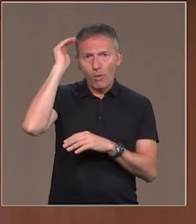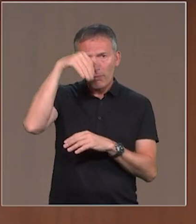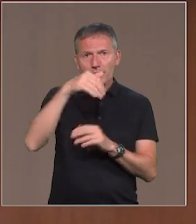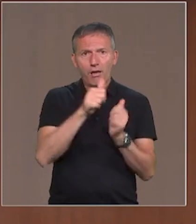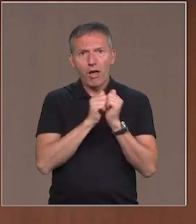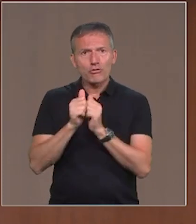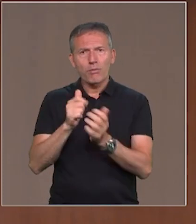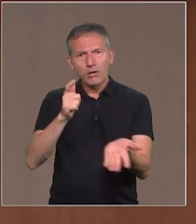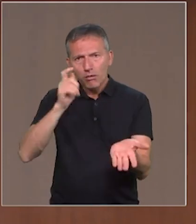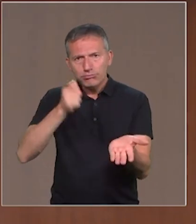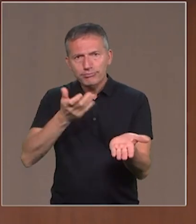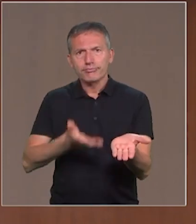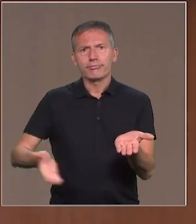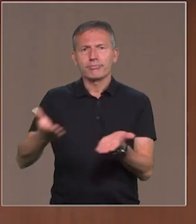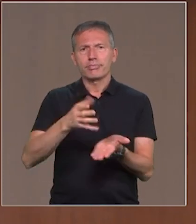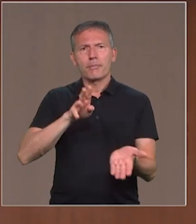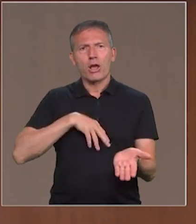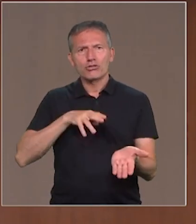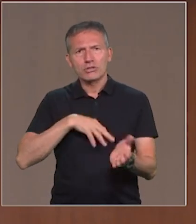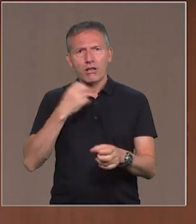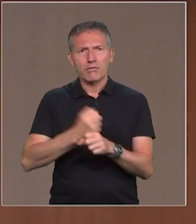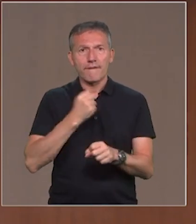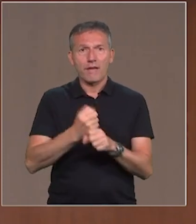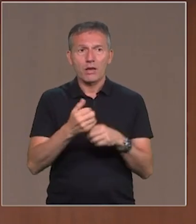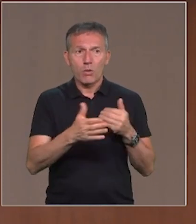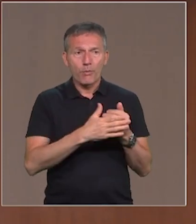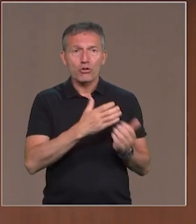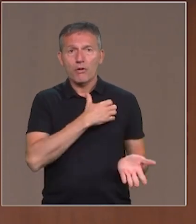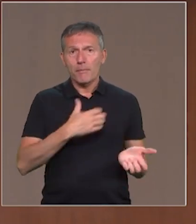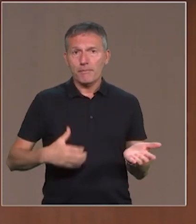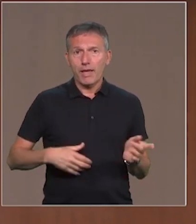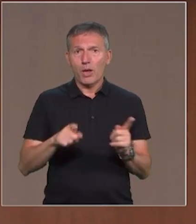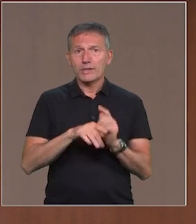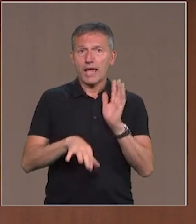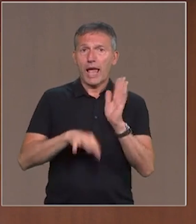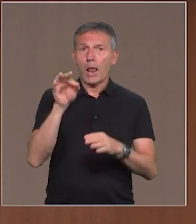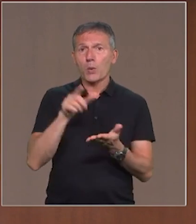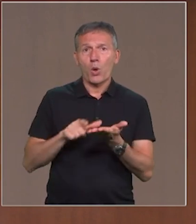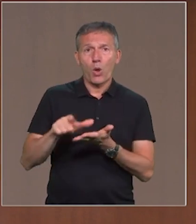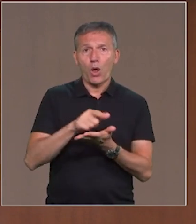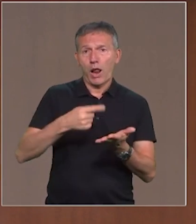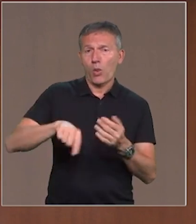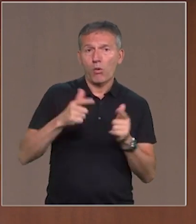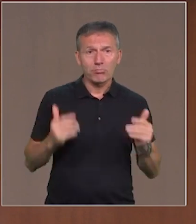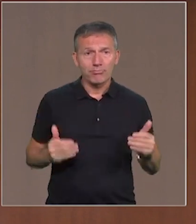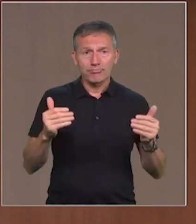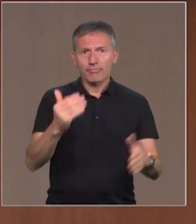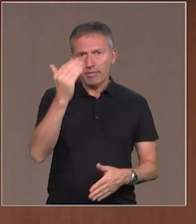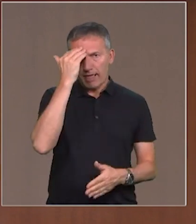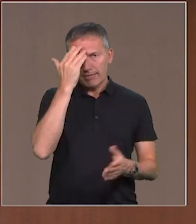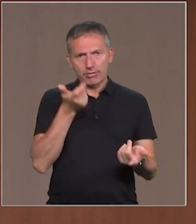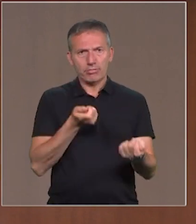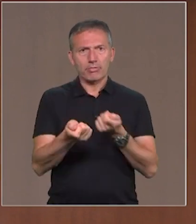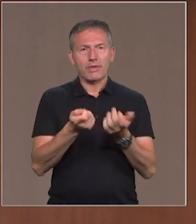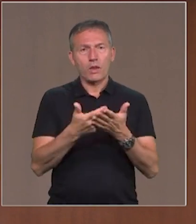Nous saluons la mobilisation des magistrats. Nous sommes aux côtés des maires et des élus locaux qui sont en première ligne. Et